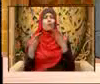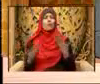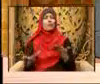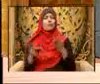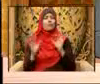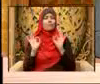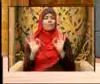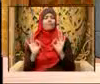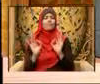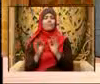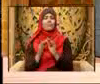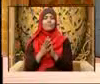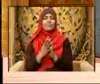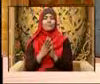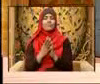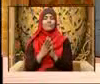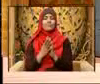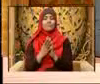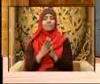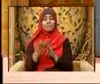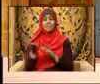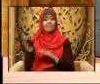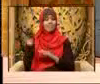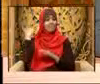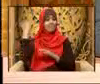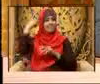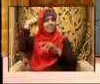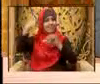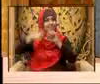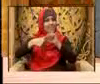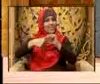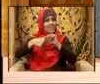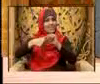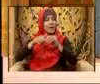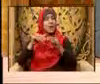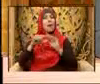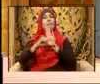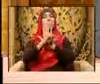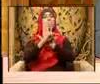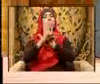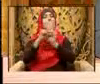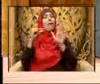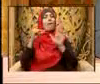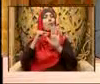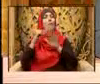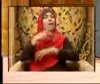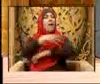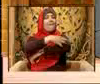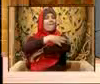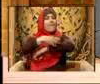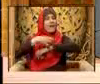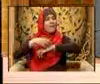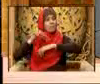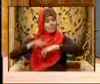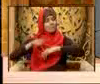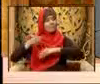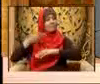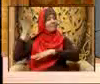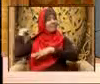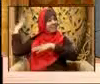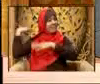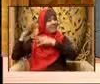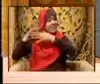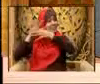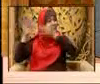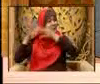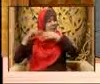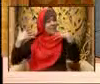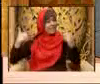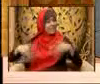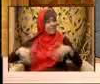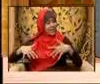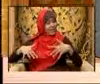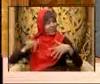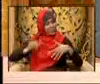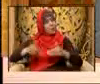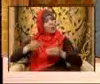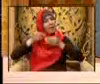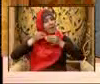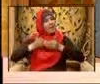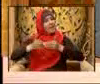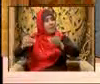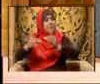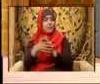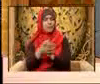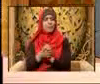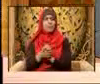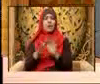الموضوع الذي تعرضنا إليه في الأسبوع الماضي، وكنا قد تحدثنا أن الإسلام ينظر إلى